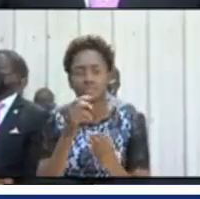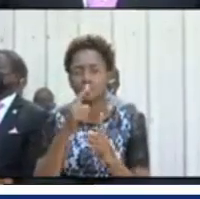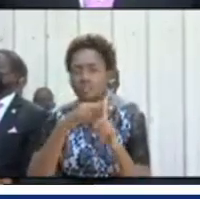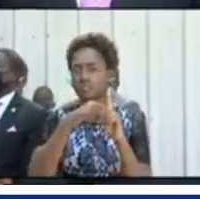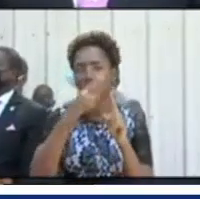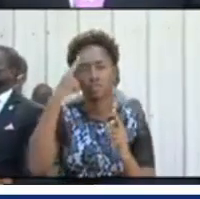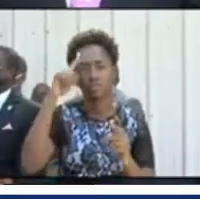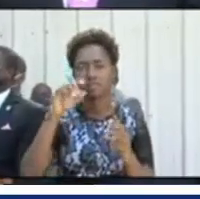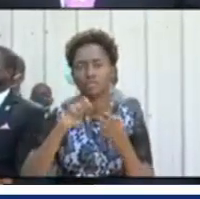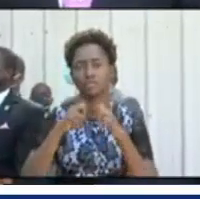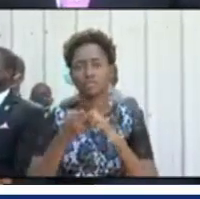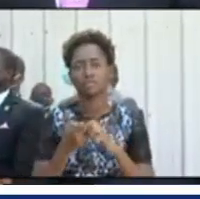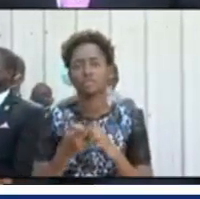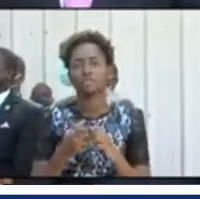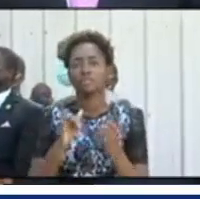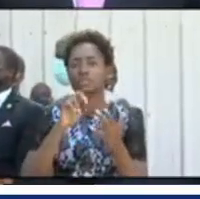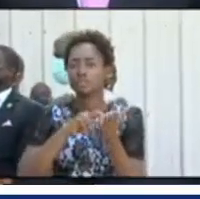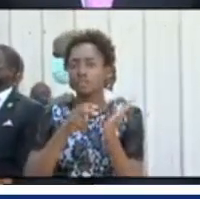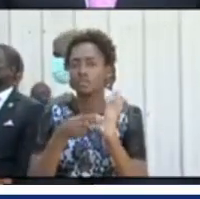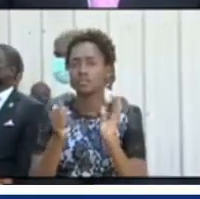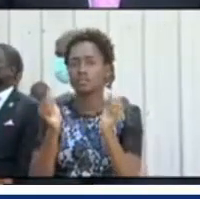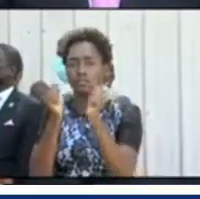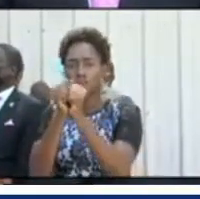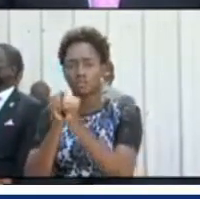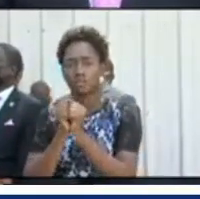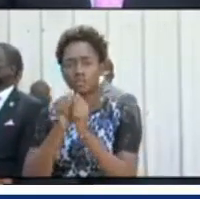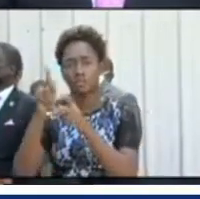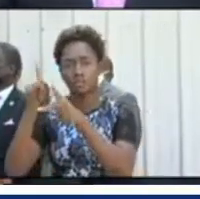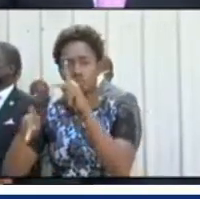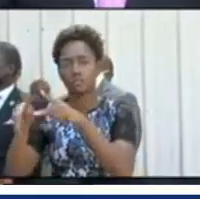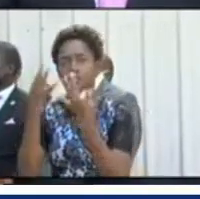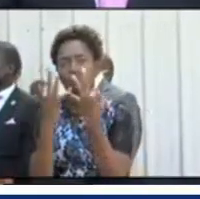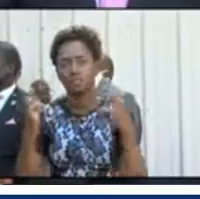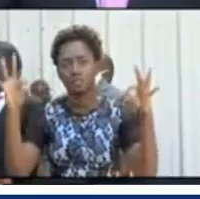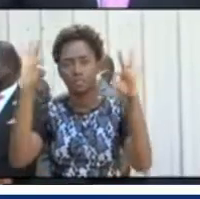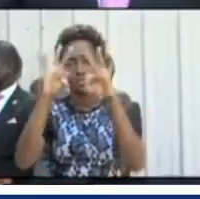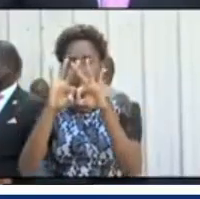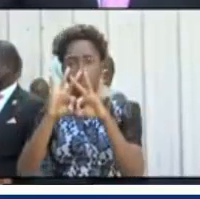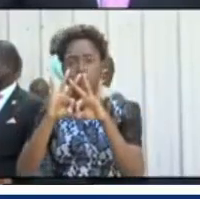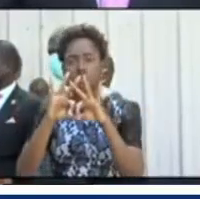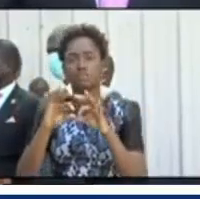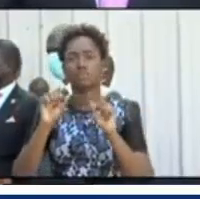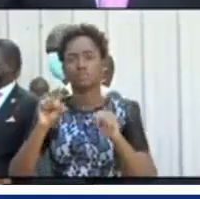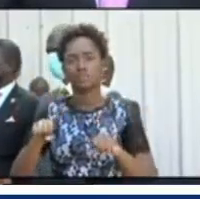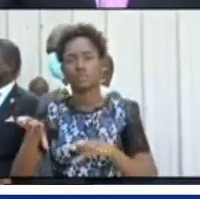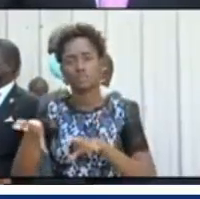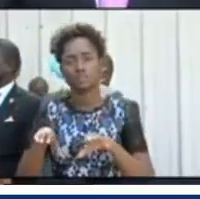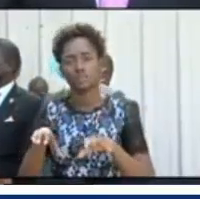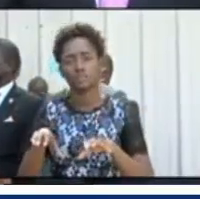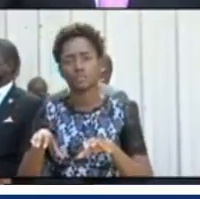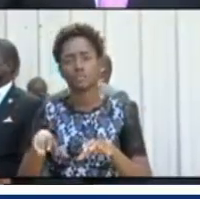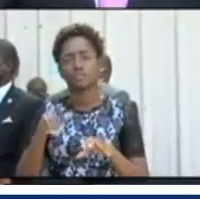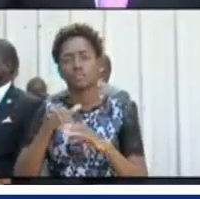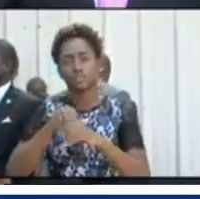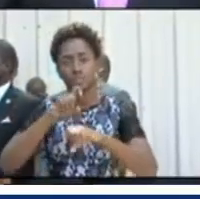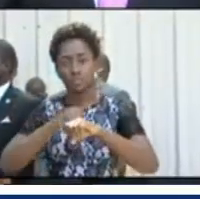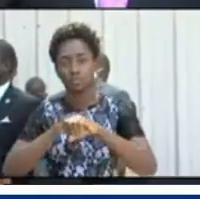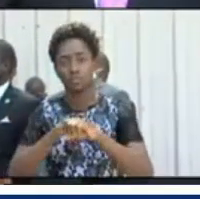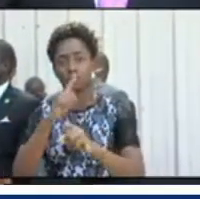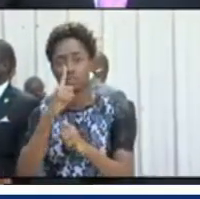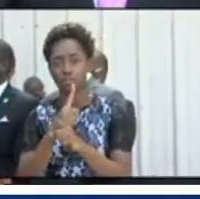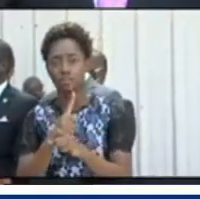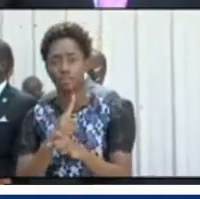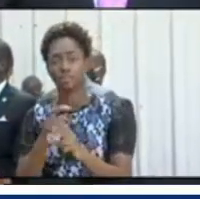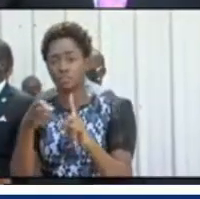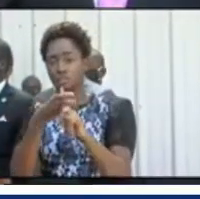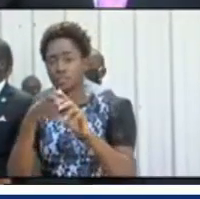résoudre lui. Ça veut dire accompagnement pour population, important qui va permettre que en temps réel automatiquement